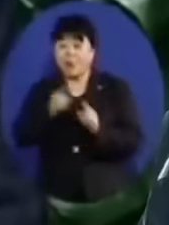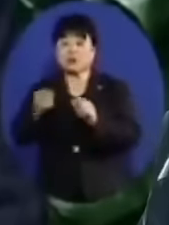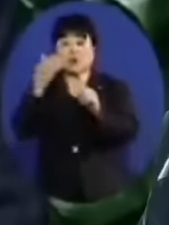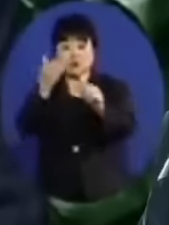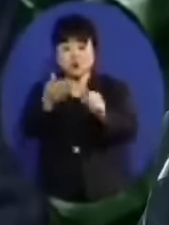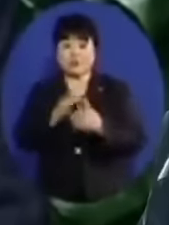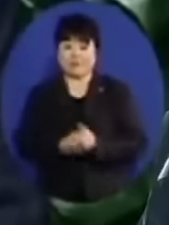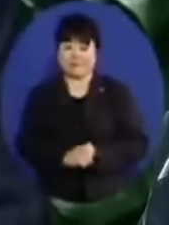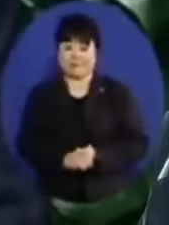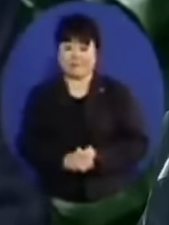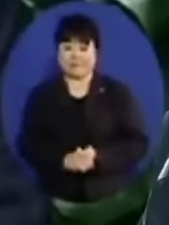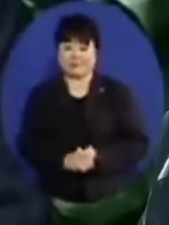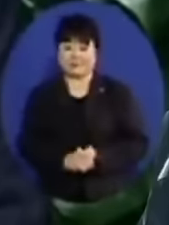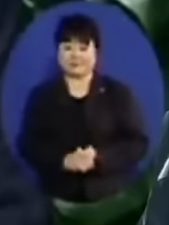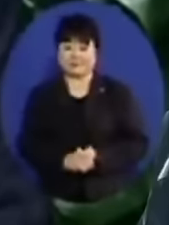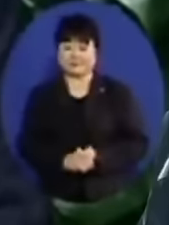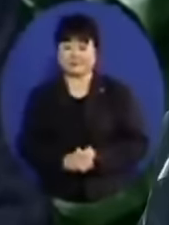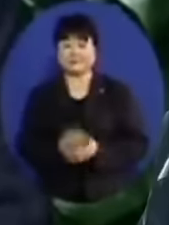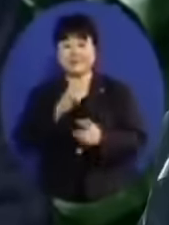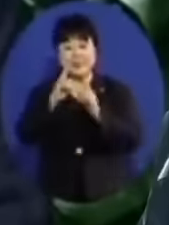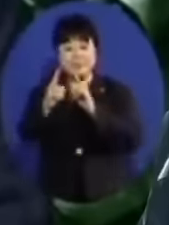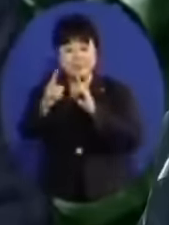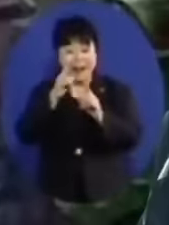고쳐주었습니다. 그 말을